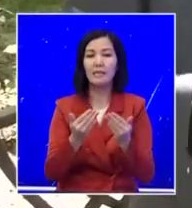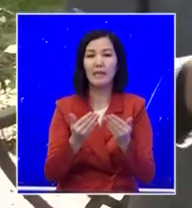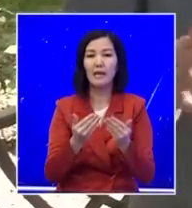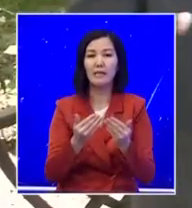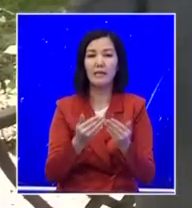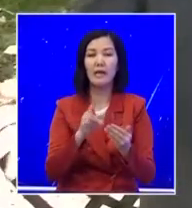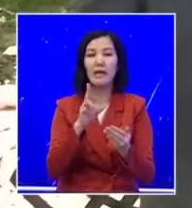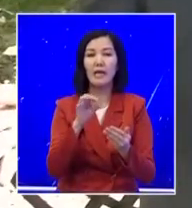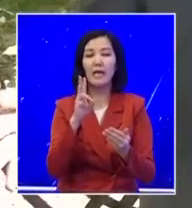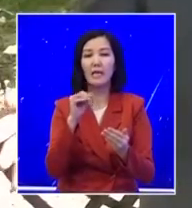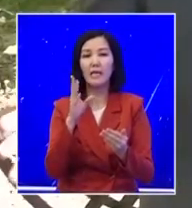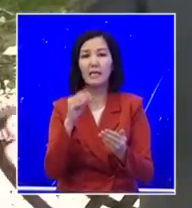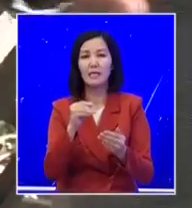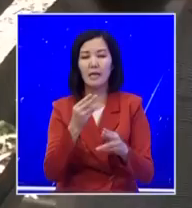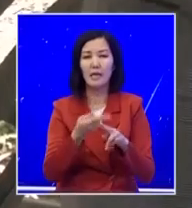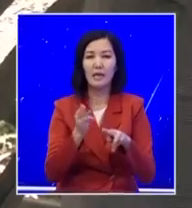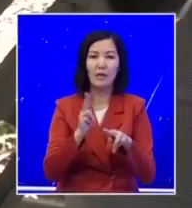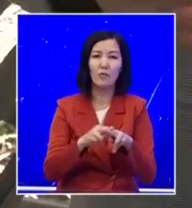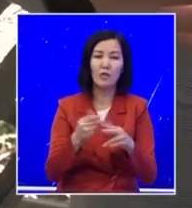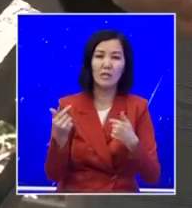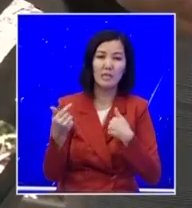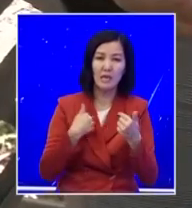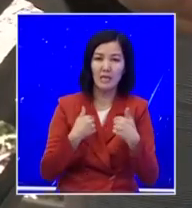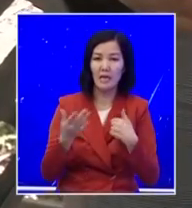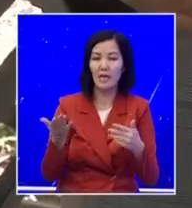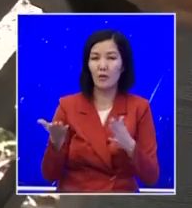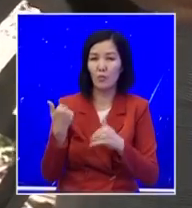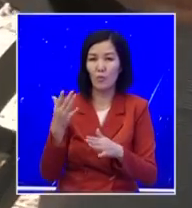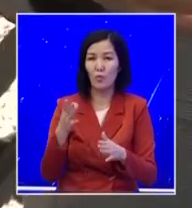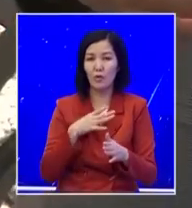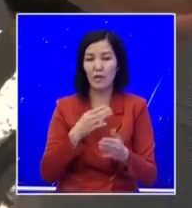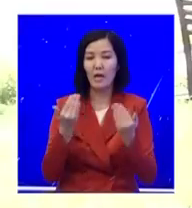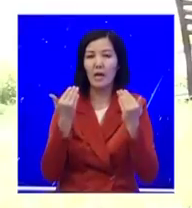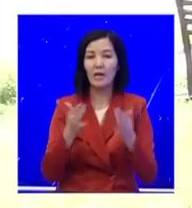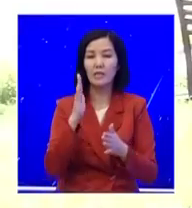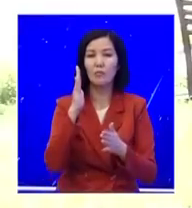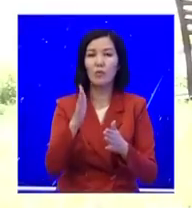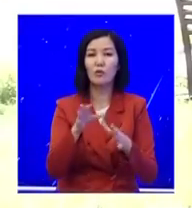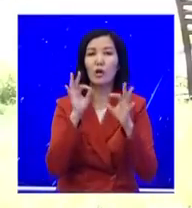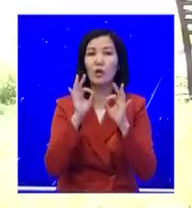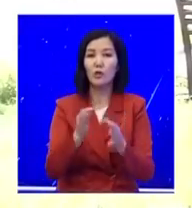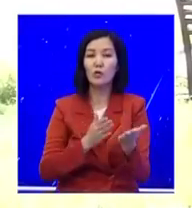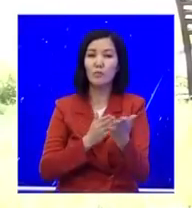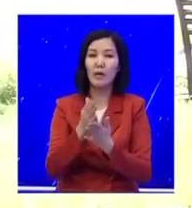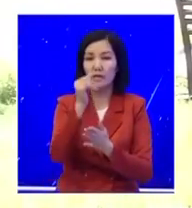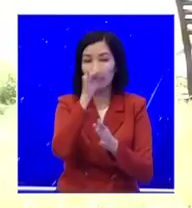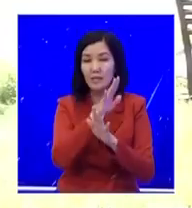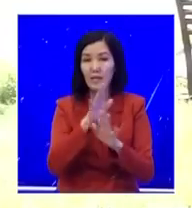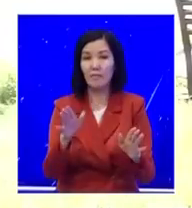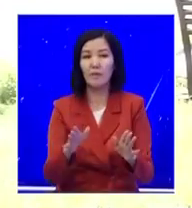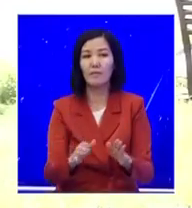кеңестік жүйеден аяусыз қиянат көрдік. Сондықтан өткен бұралаң жолды білмей, болашаққа дұрыс бағдар жасай алмаймыз